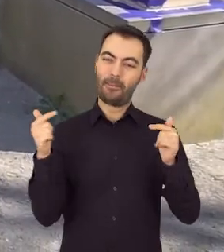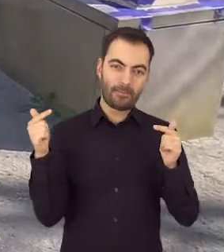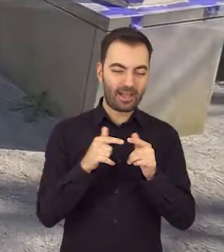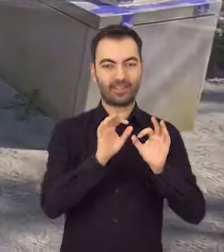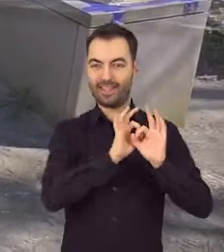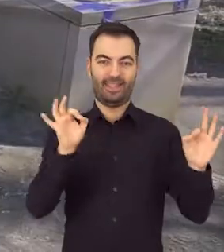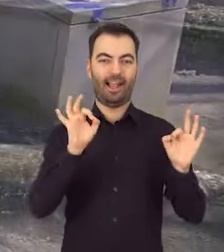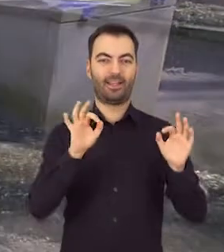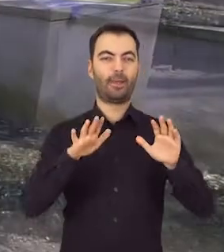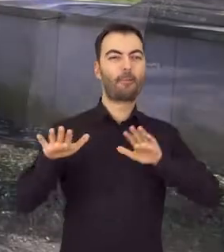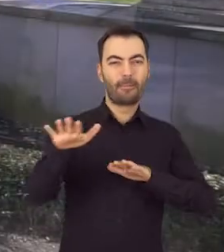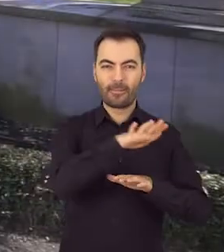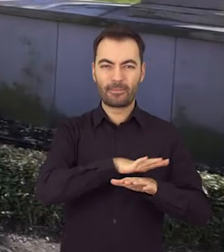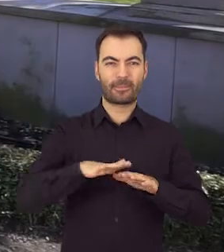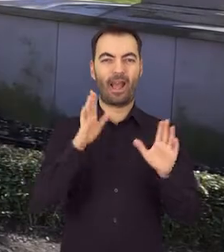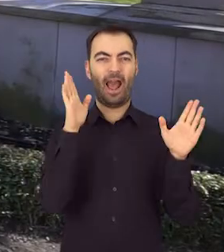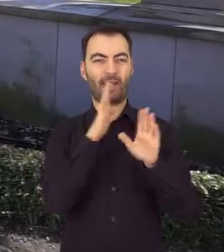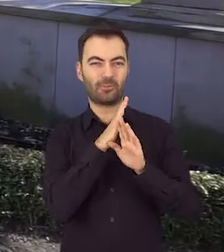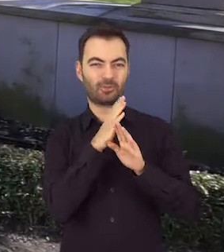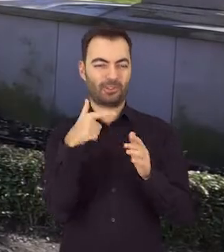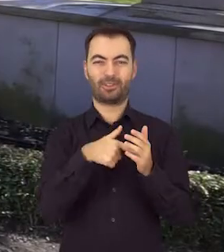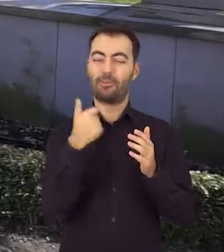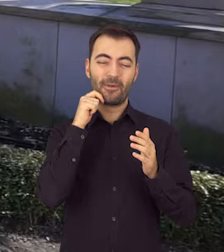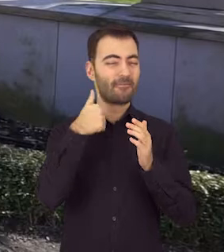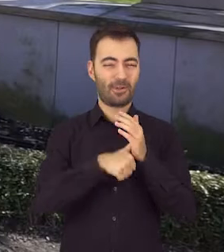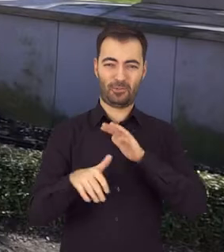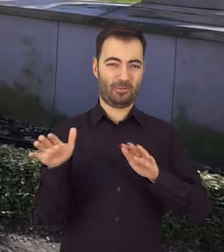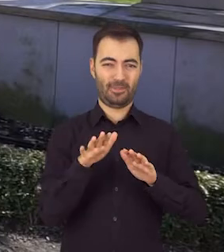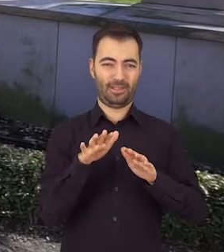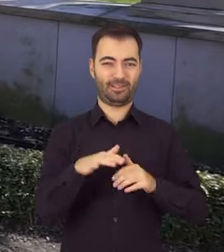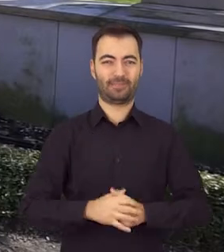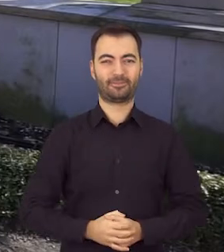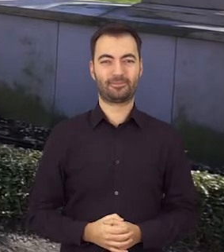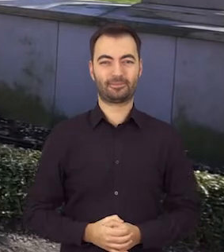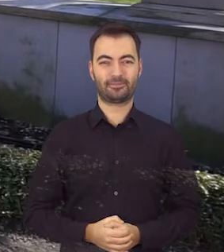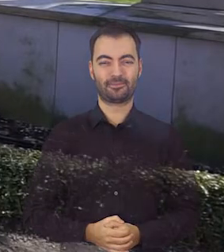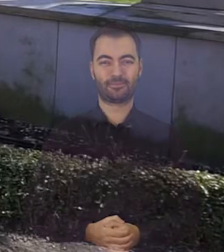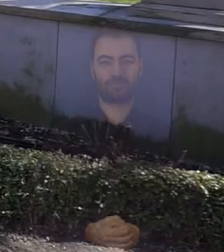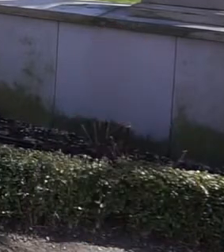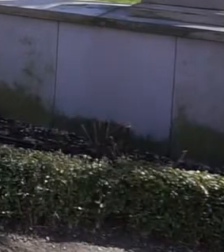pejzaż i atmosferę tego wyjątkowego miejsca wilanowskiej rezydencji królewskiej.